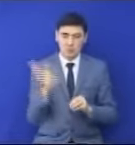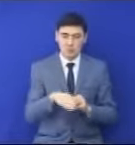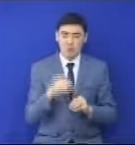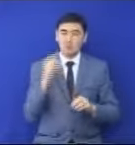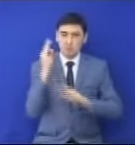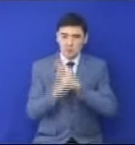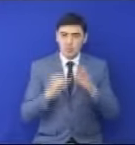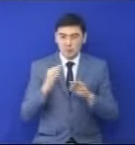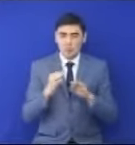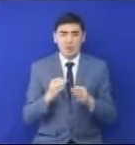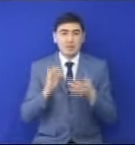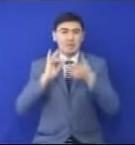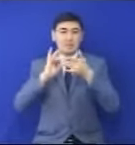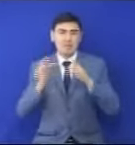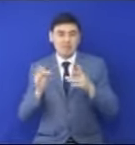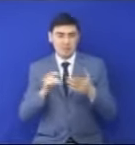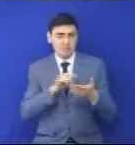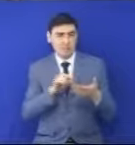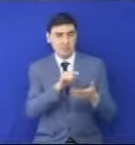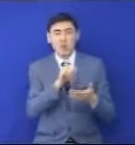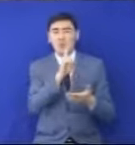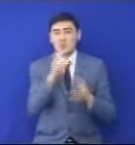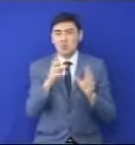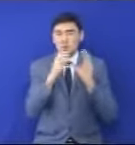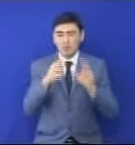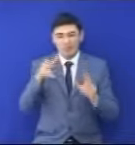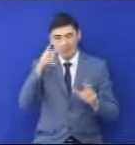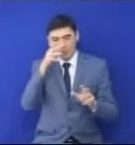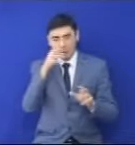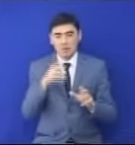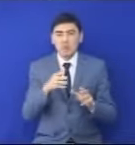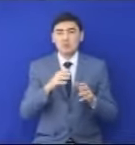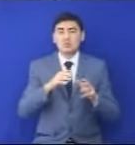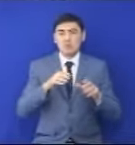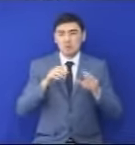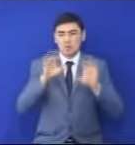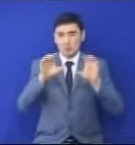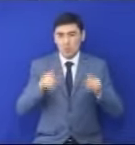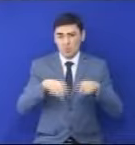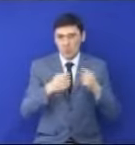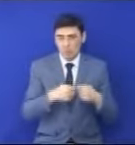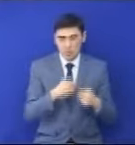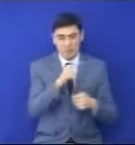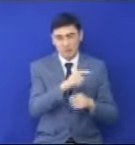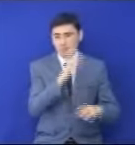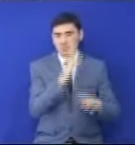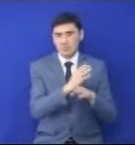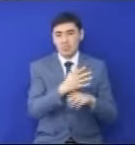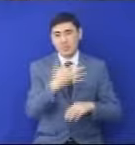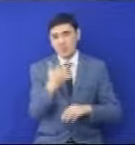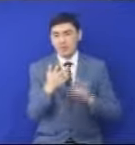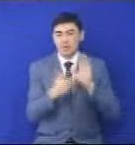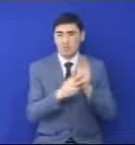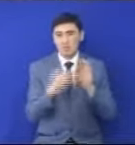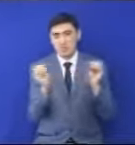GPS жүйесінің арқасында әкімшілік кейбір жауапсыз тасымалдаушылармен келісім шартты бұзған. Нәтижесінде нөмірі 5-ші,